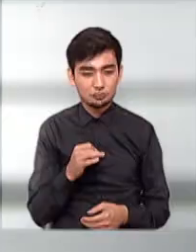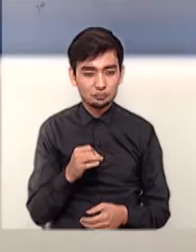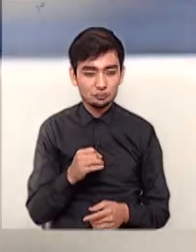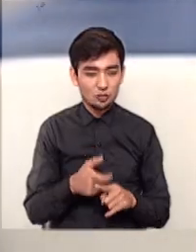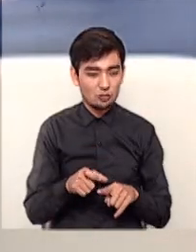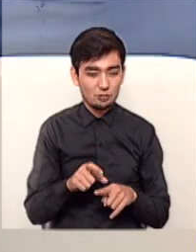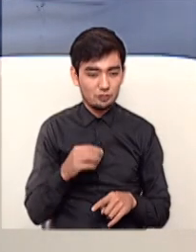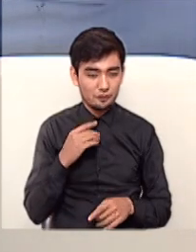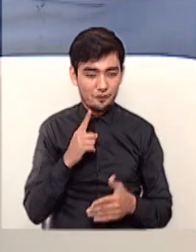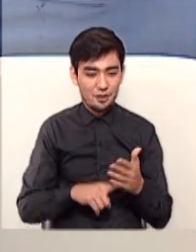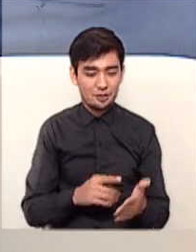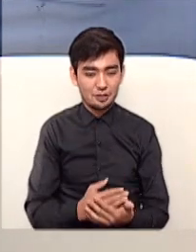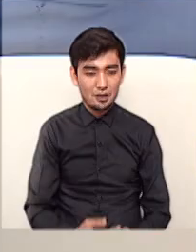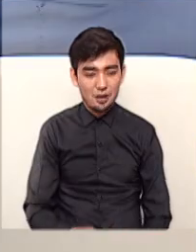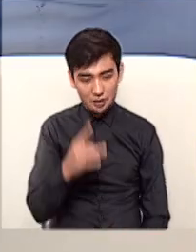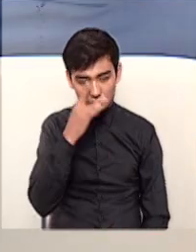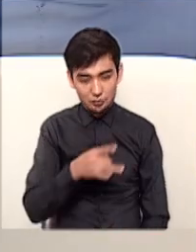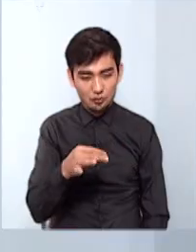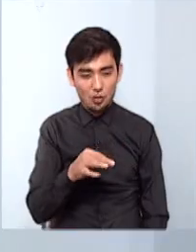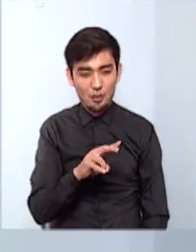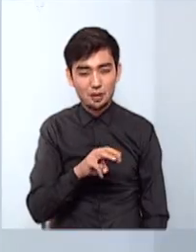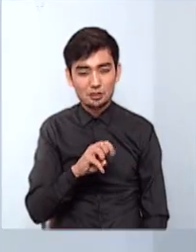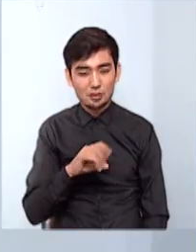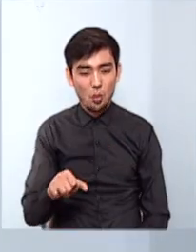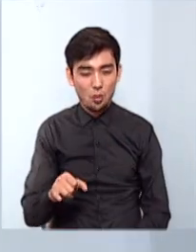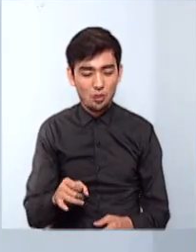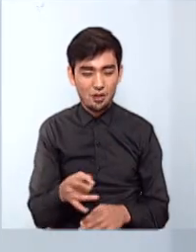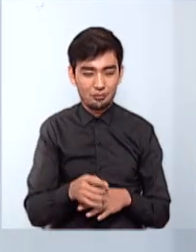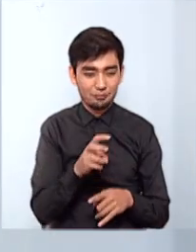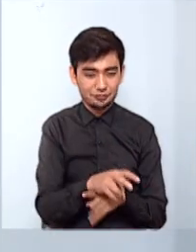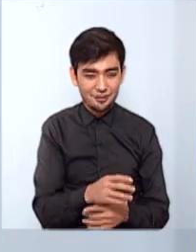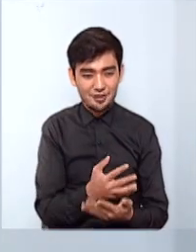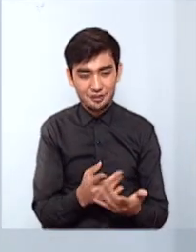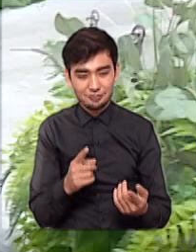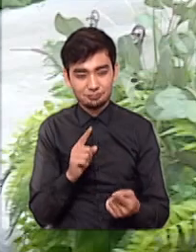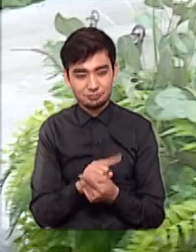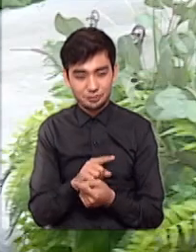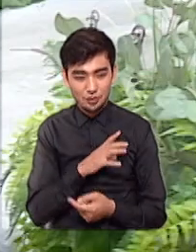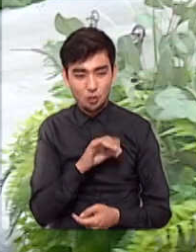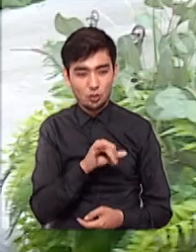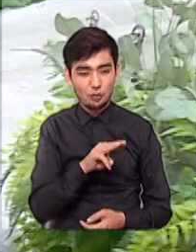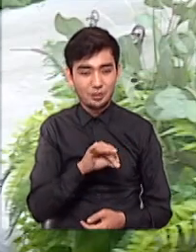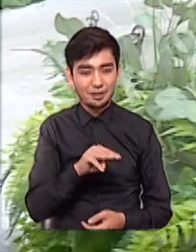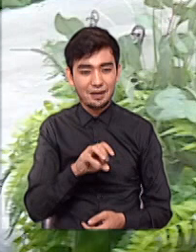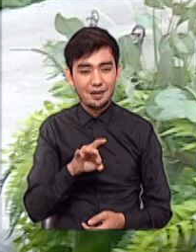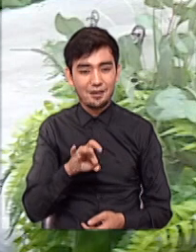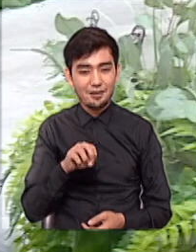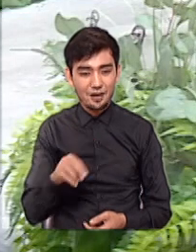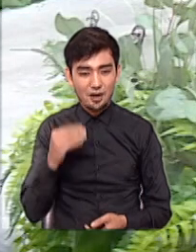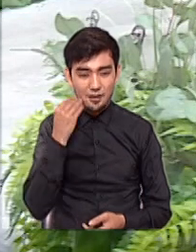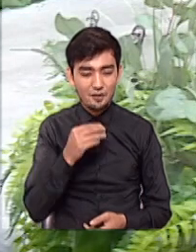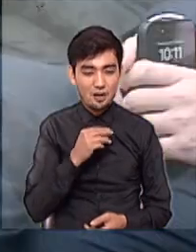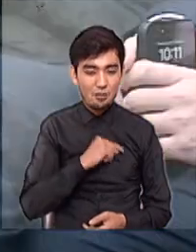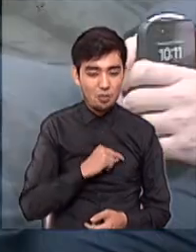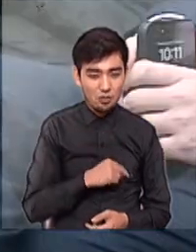отыр. Республикалықтарда Маңғыстау өңіріне табан тіреп түрлі кездесулер ұйымдастырды. Мәселен, үміткерлер өндіріс саласына сапалы мамандар